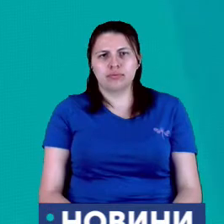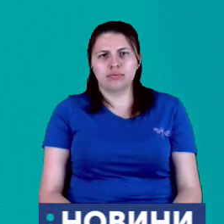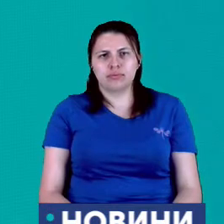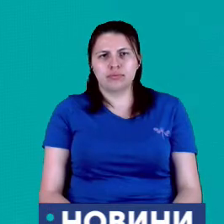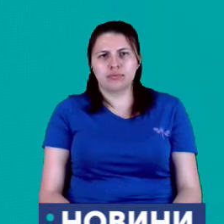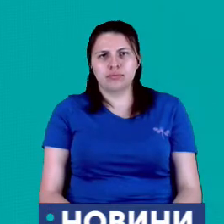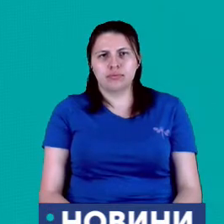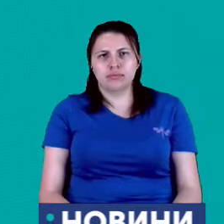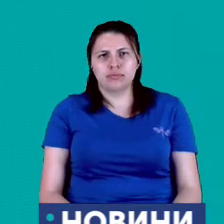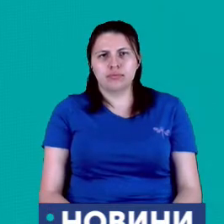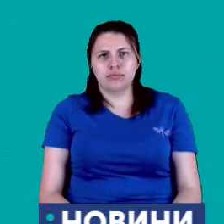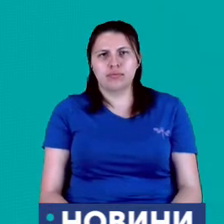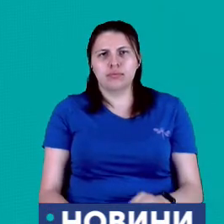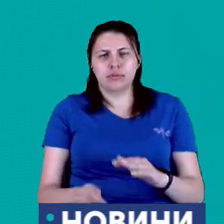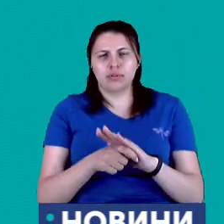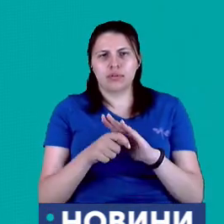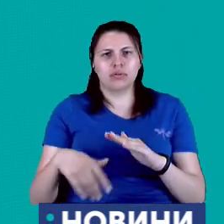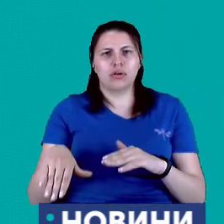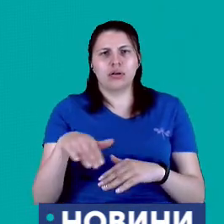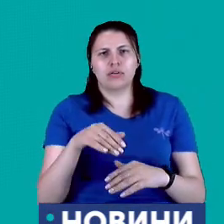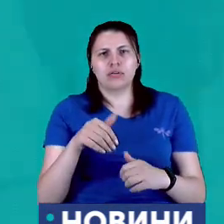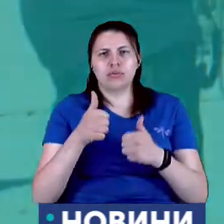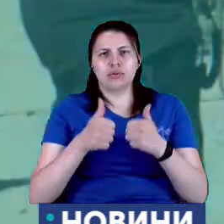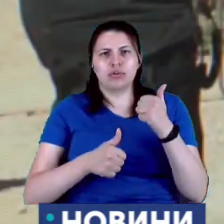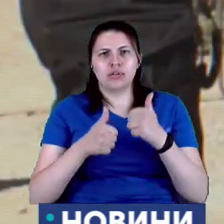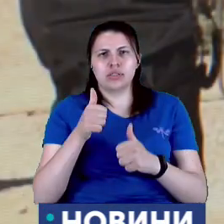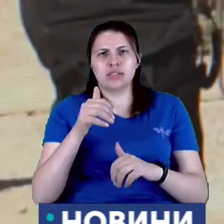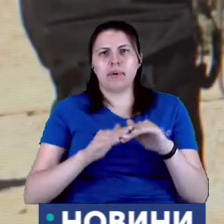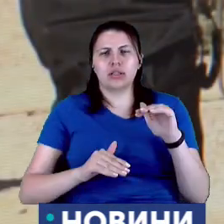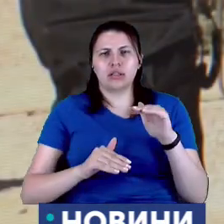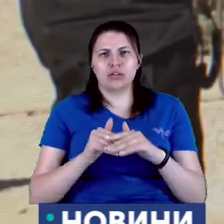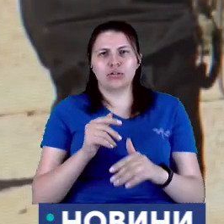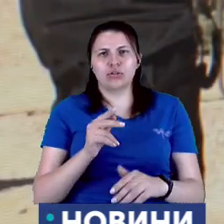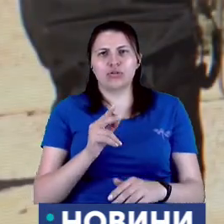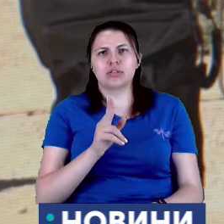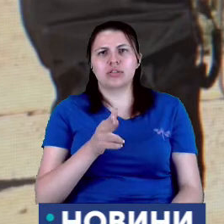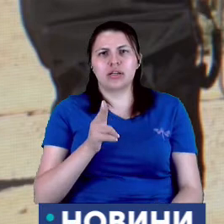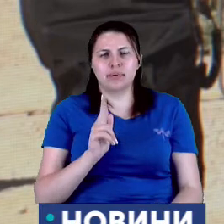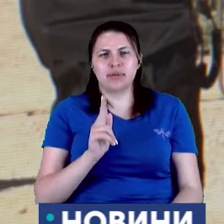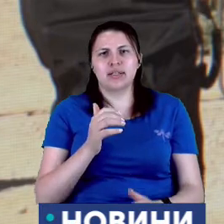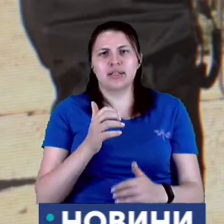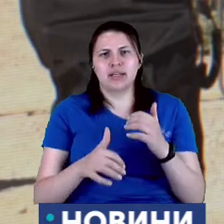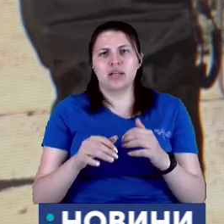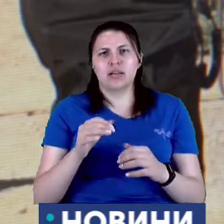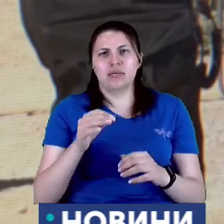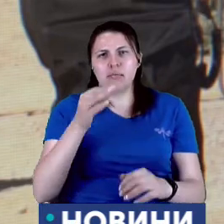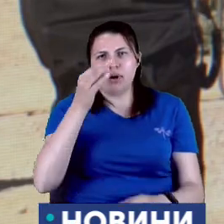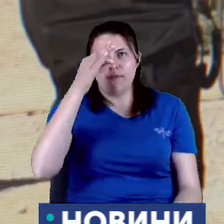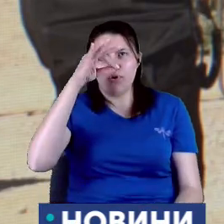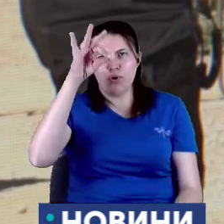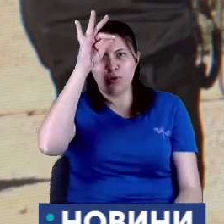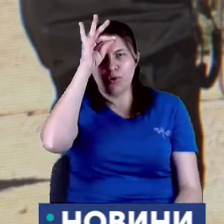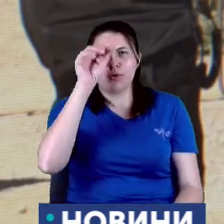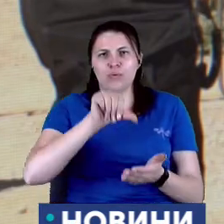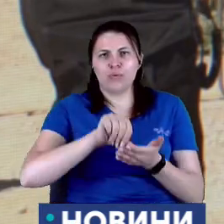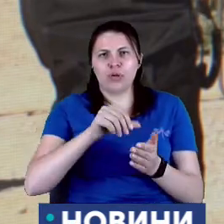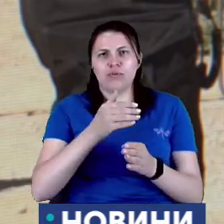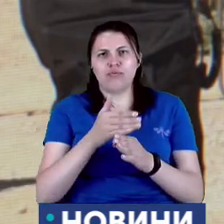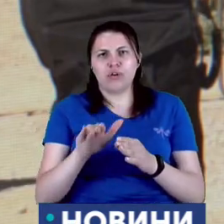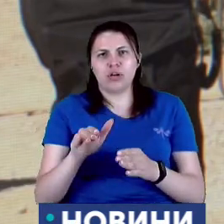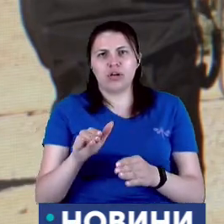На Донеччині пройшли змагання з практичної стрільби серед правоохоронців. Участь у них взяли чверть сотні поліцейських.